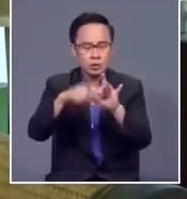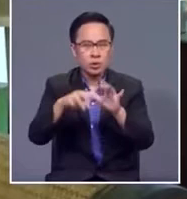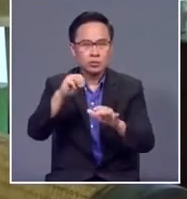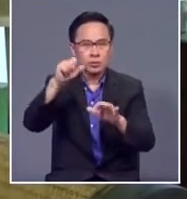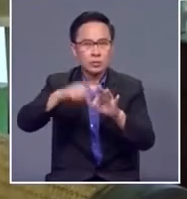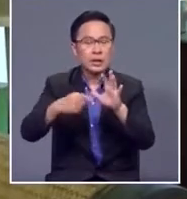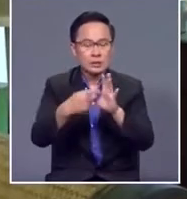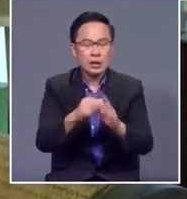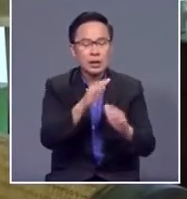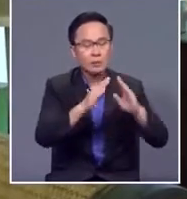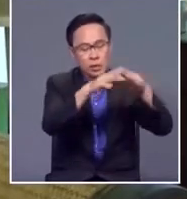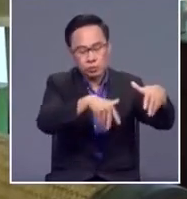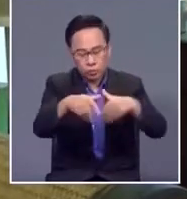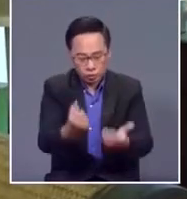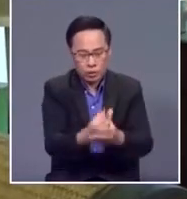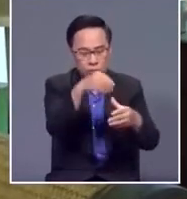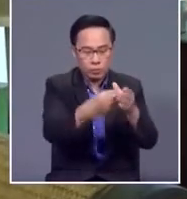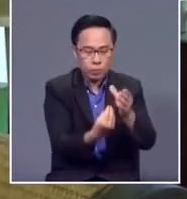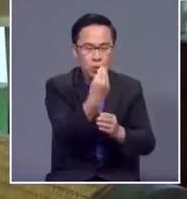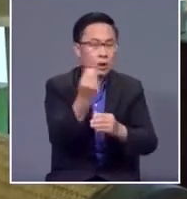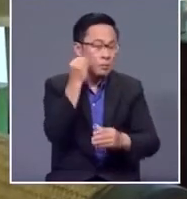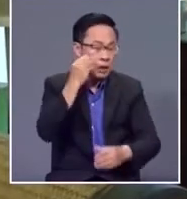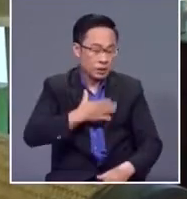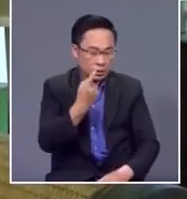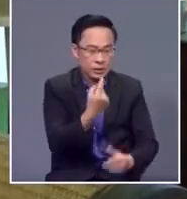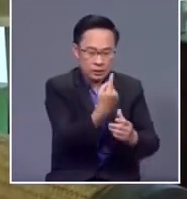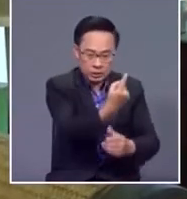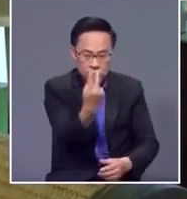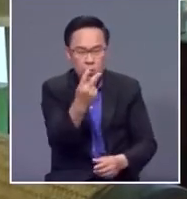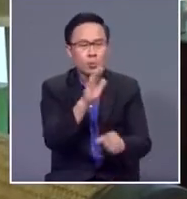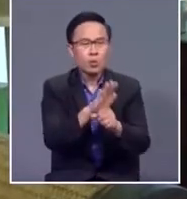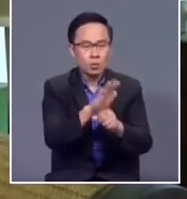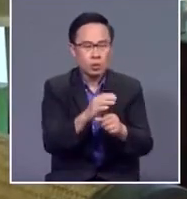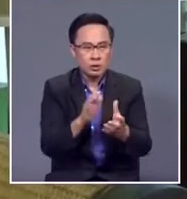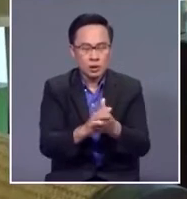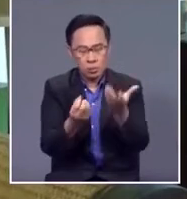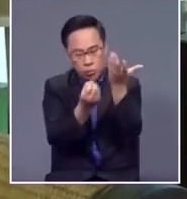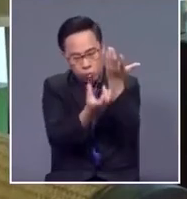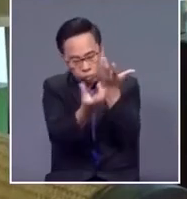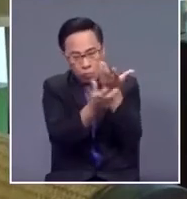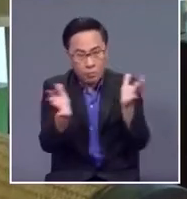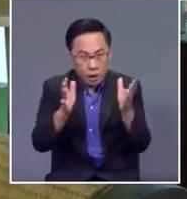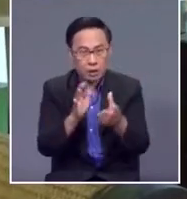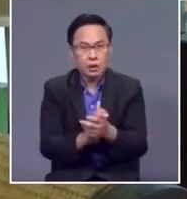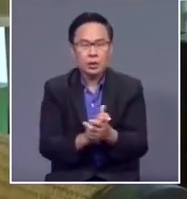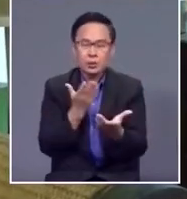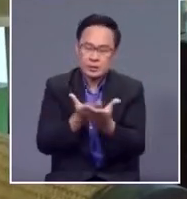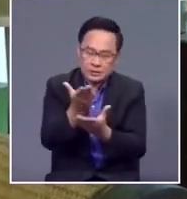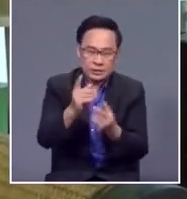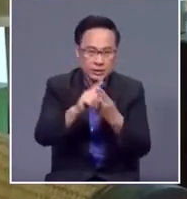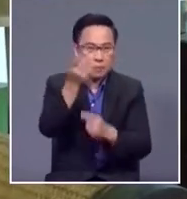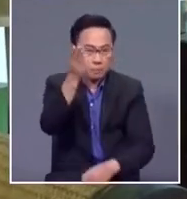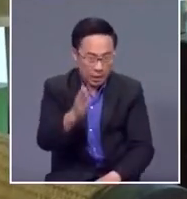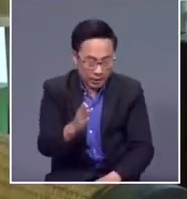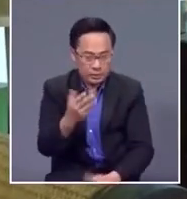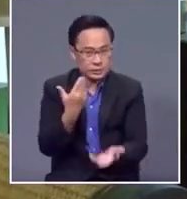ต้นพอเราขยายไปแล้วเนี่ยเราต้องรับซื้อถ้าเราไม่รับซื้อเขาควรทิ้งอีกเราก็ซื้อใบซื้อผล